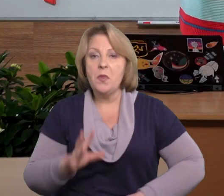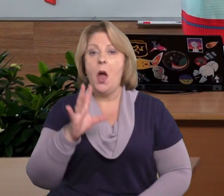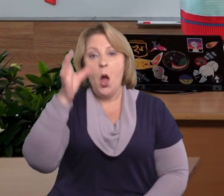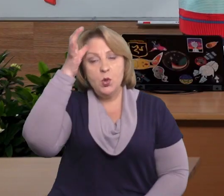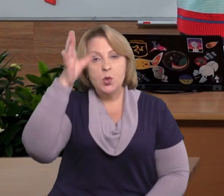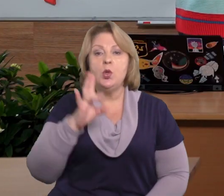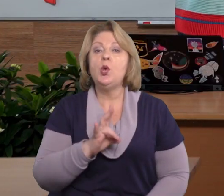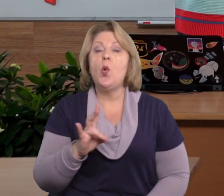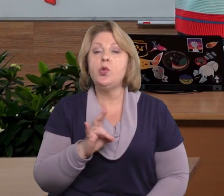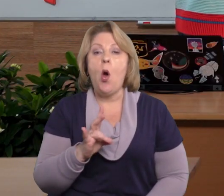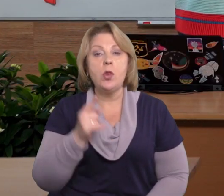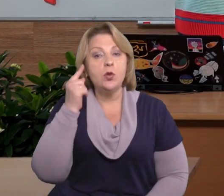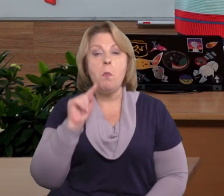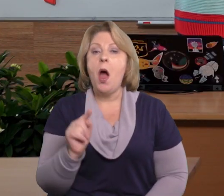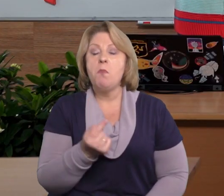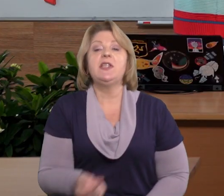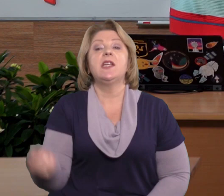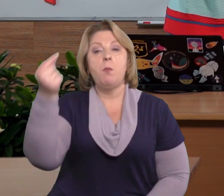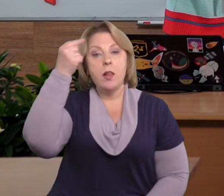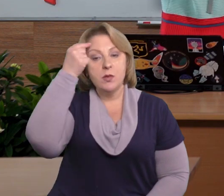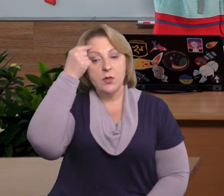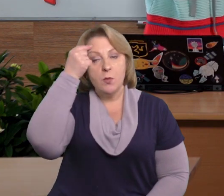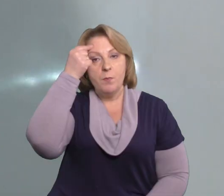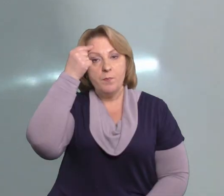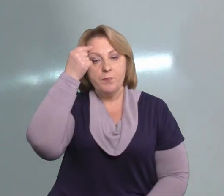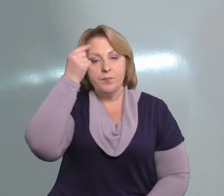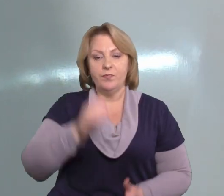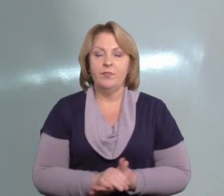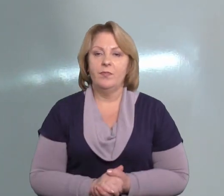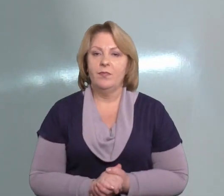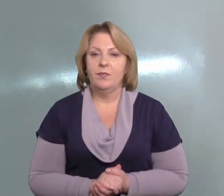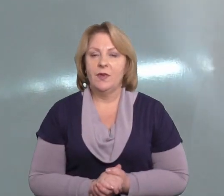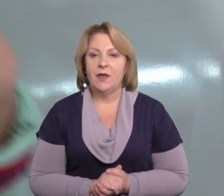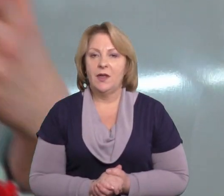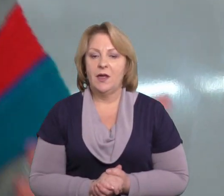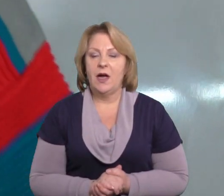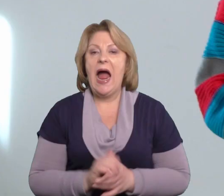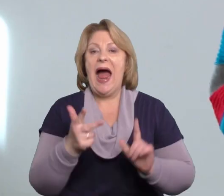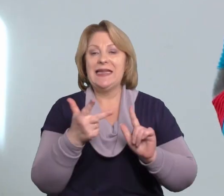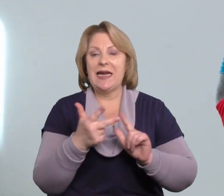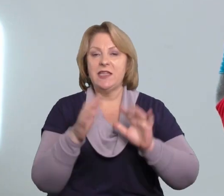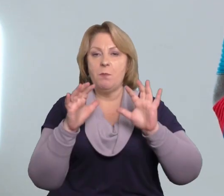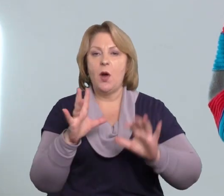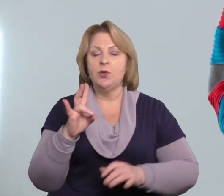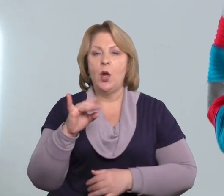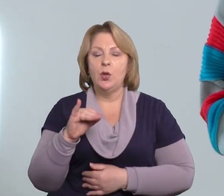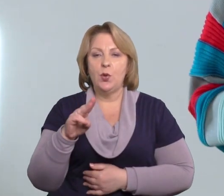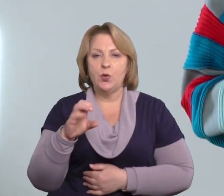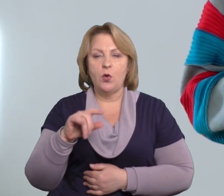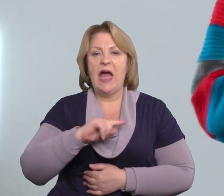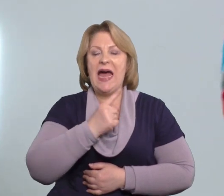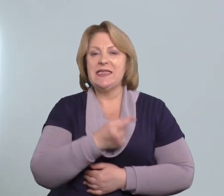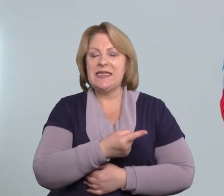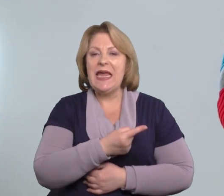це, перше, що спало на його думку, це наступне. За третім законом Ньютона ми знаємо, що сила